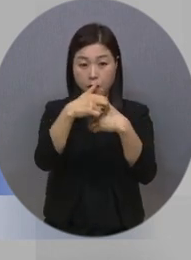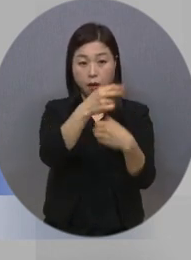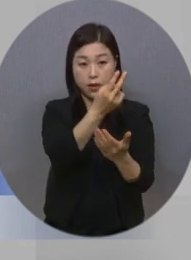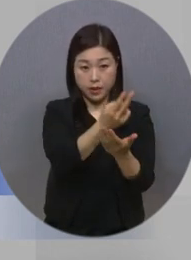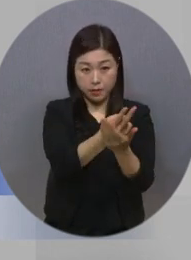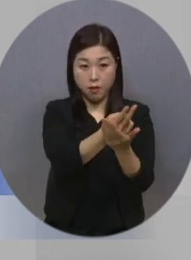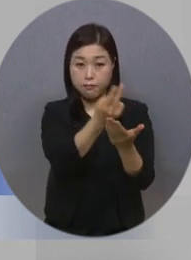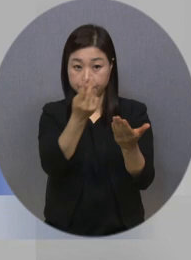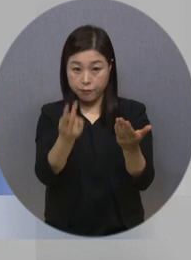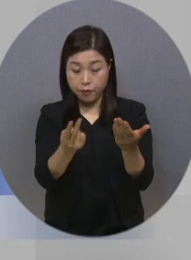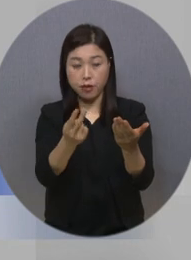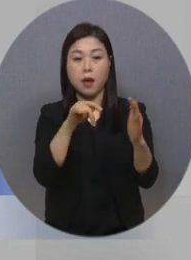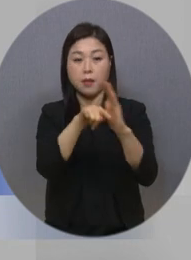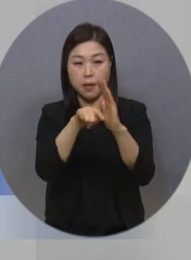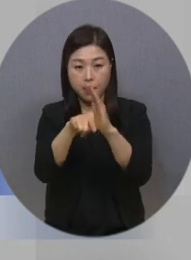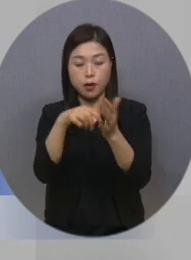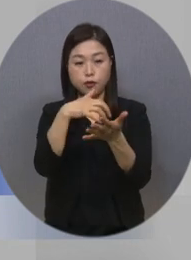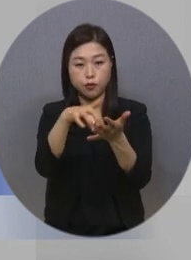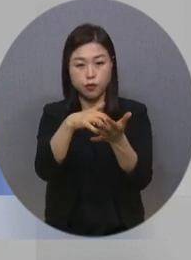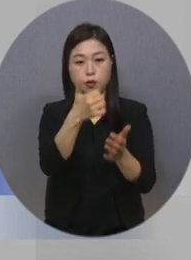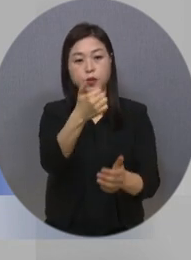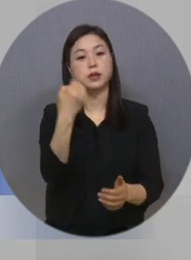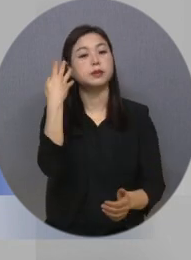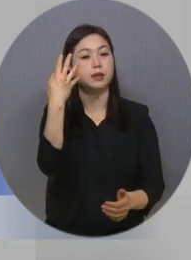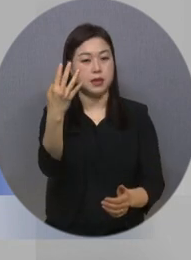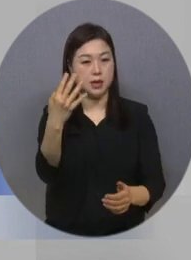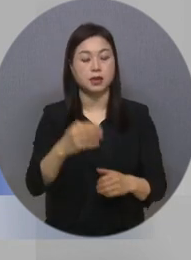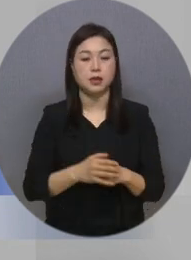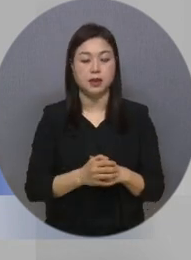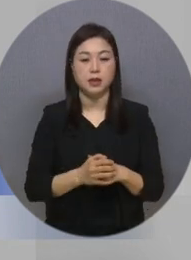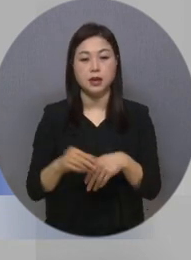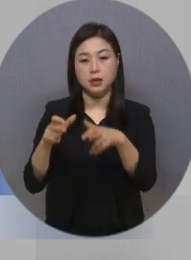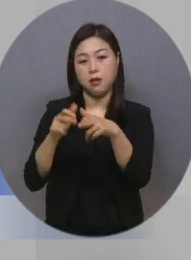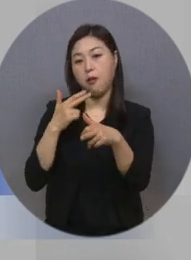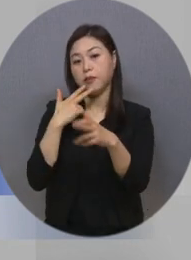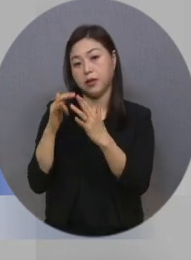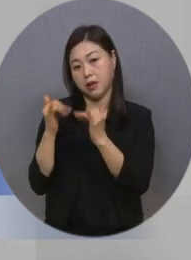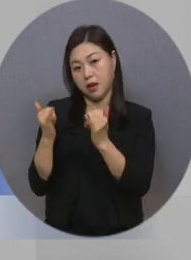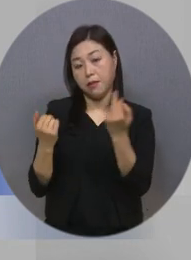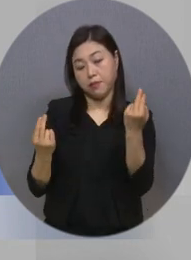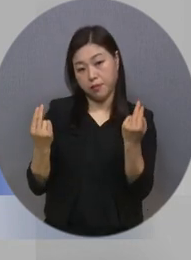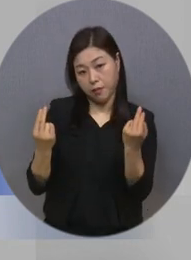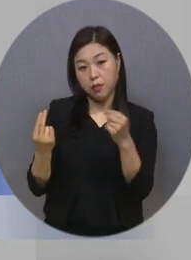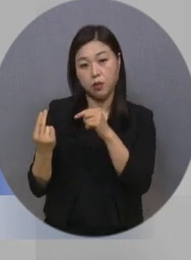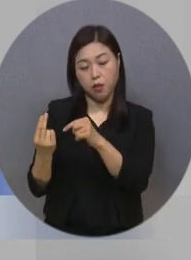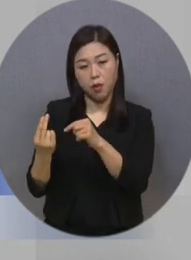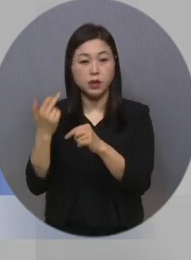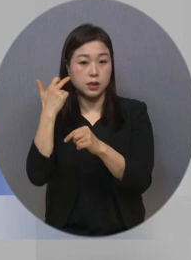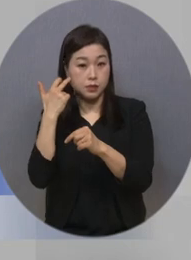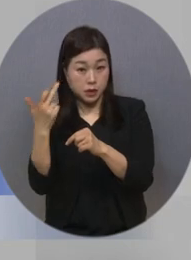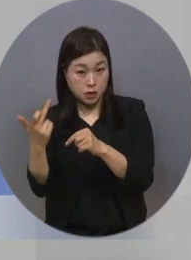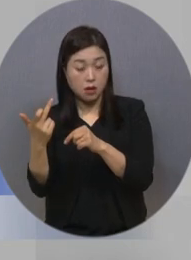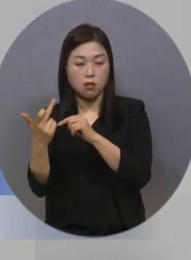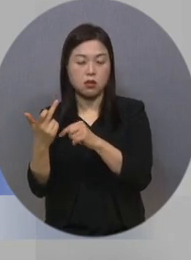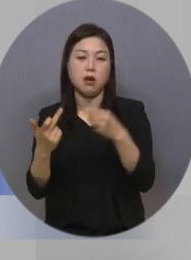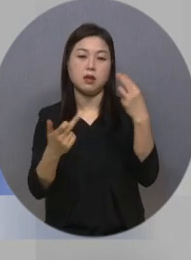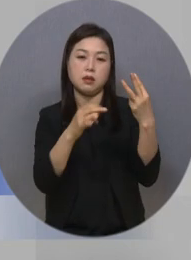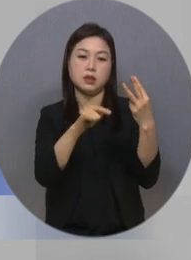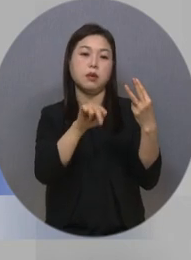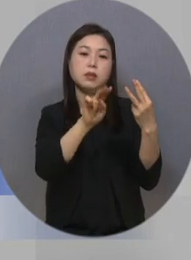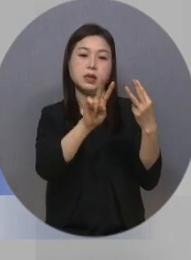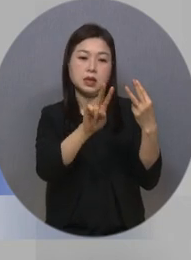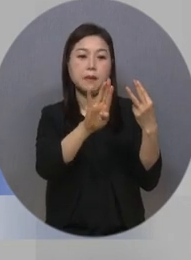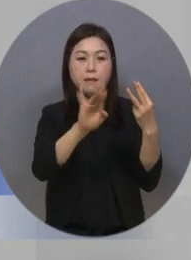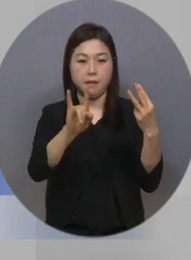내원일수는 54일로이 비장애인 17일에 비해 3.2배 높았습니다 특히